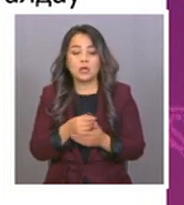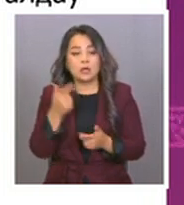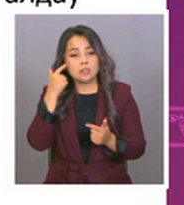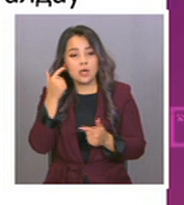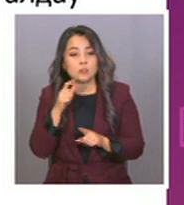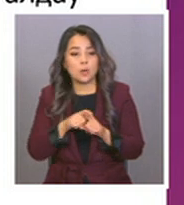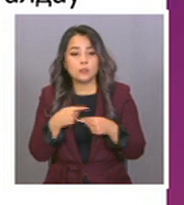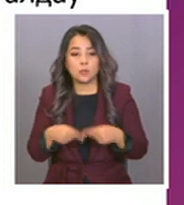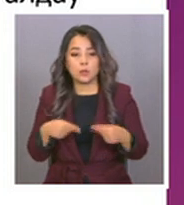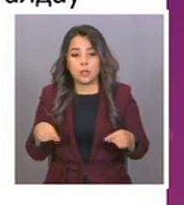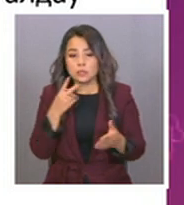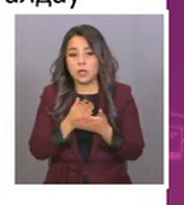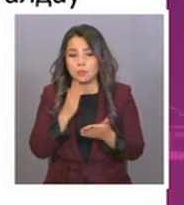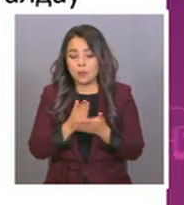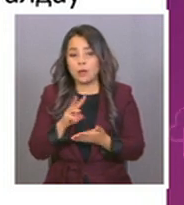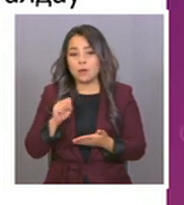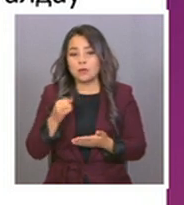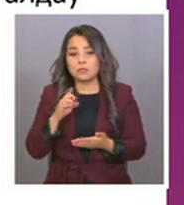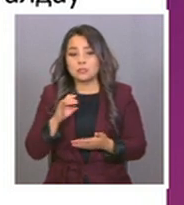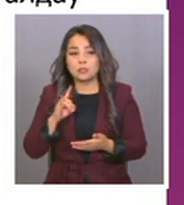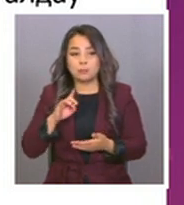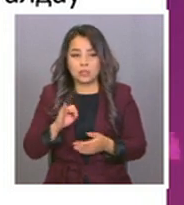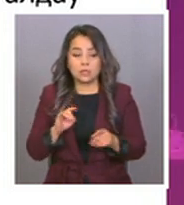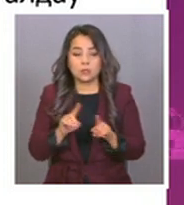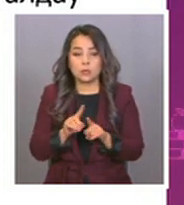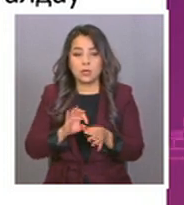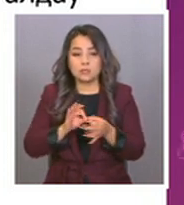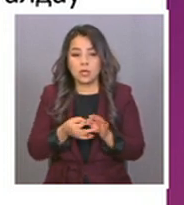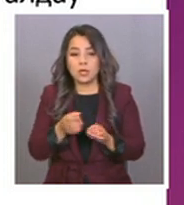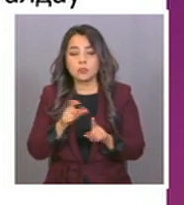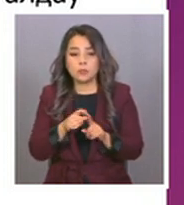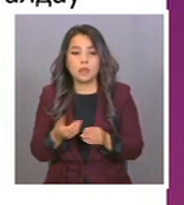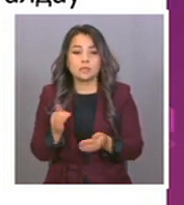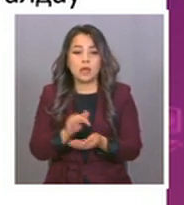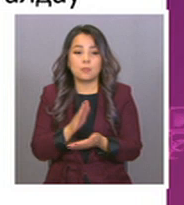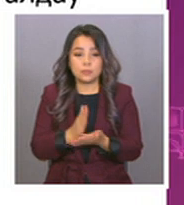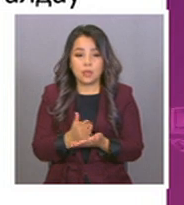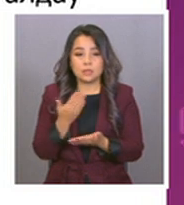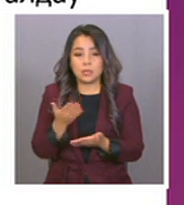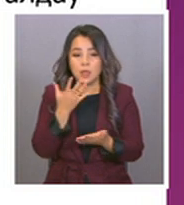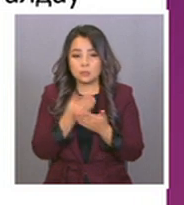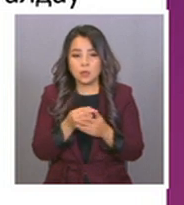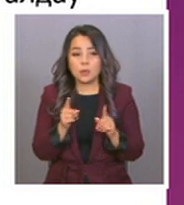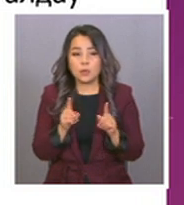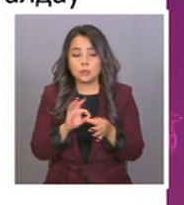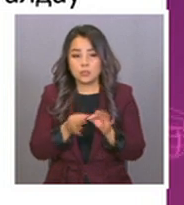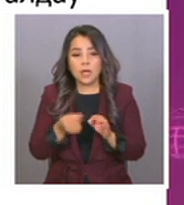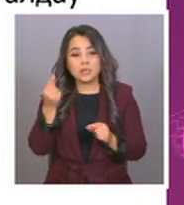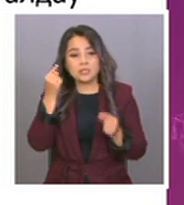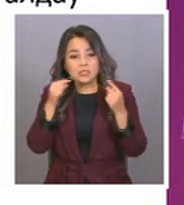туралы білдік. Майқы бидің шешендік сөздерімен таныстық. Майқы би шешендік сөздерінің